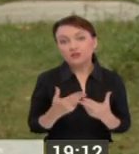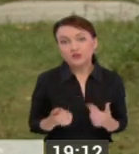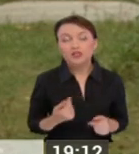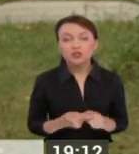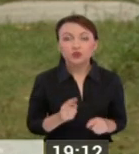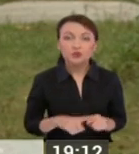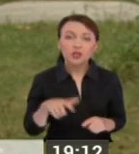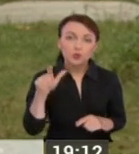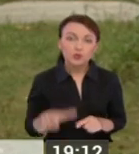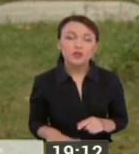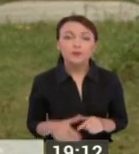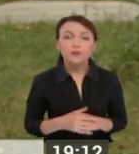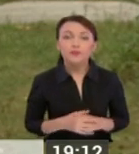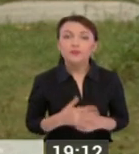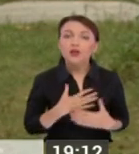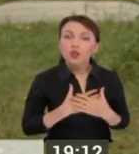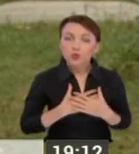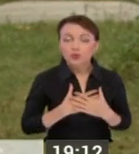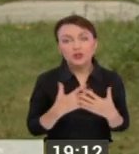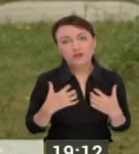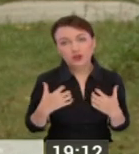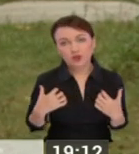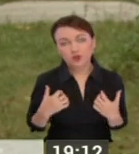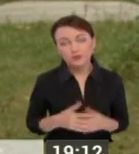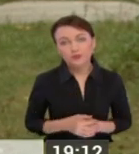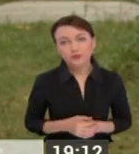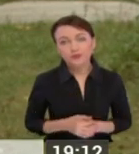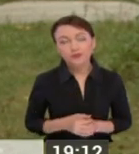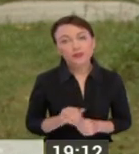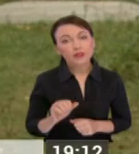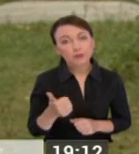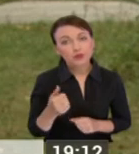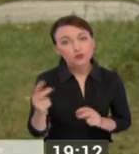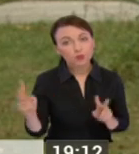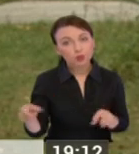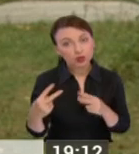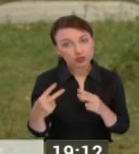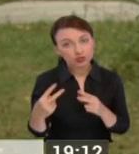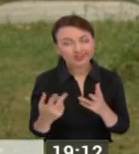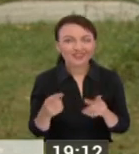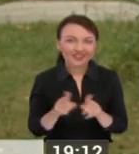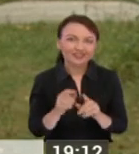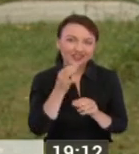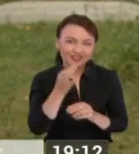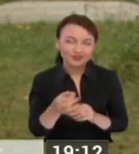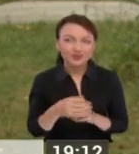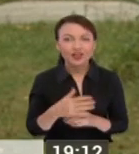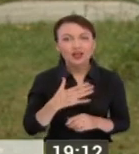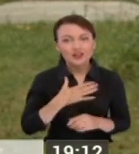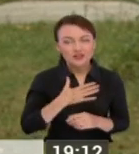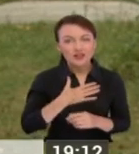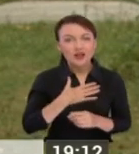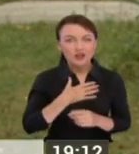ця людина любила тварину. Тому на першому побаченні, якщо можна так сказати, наші